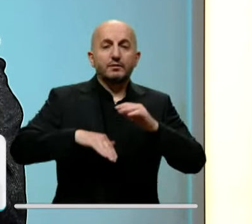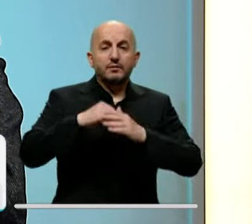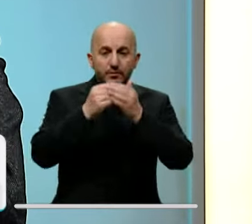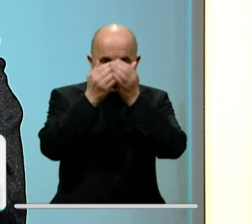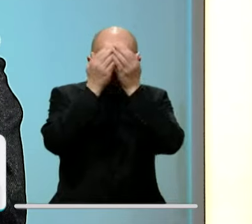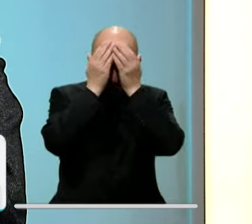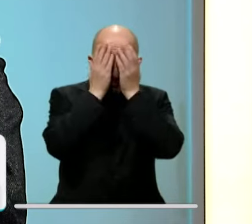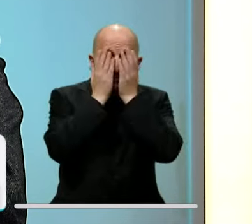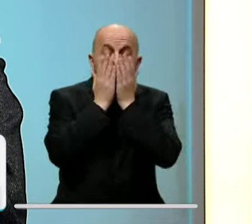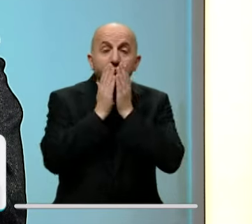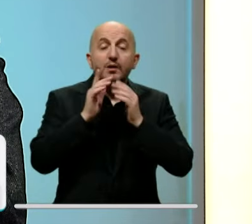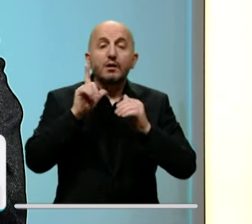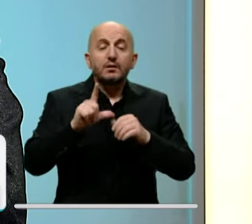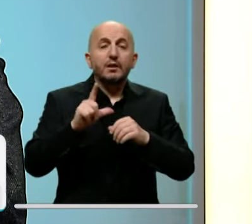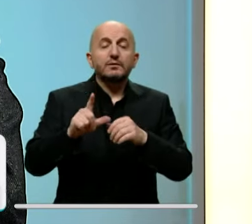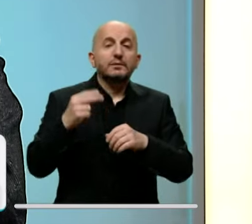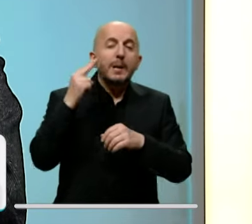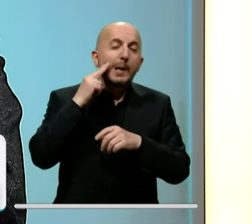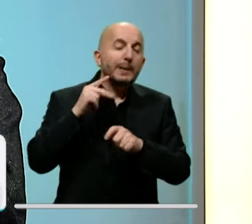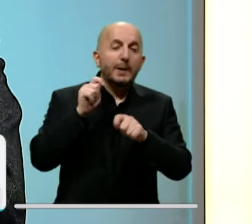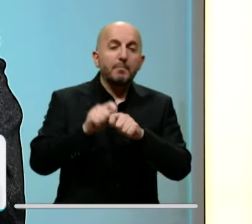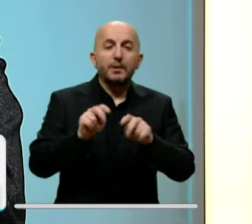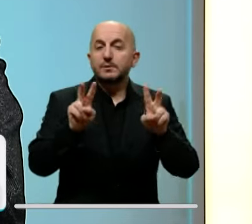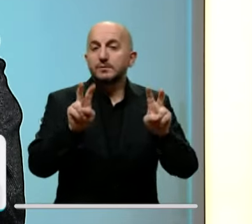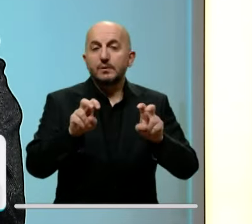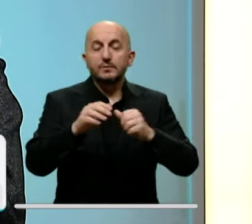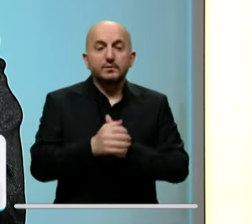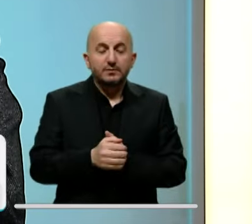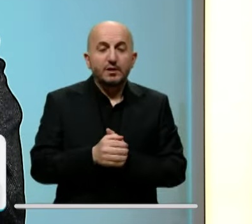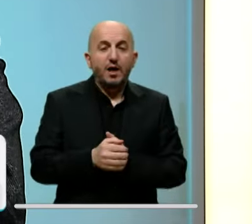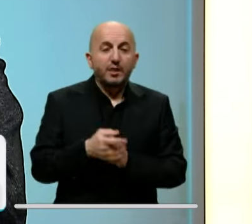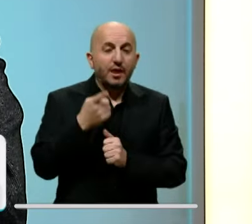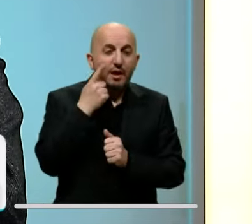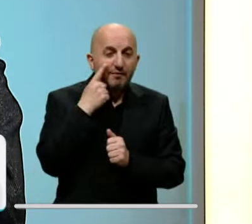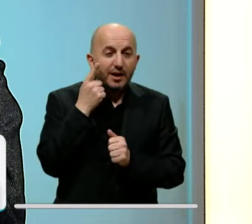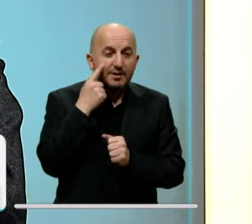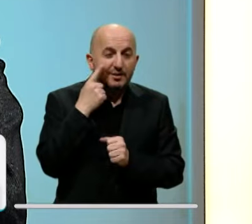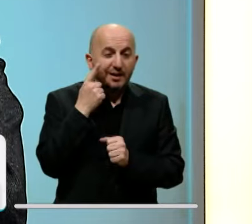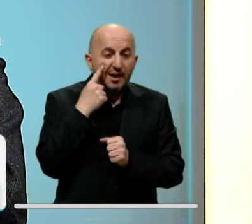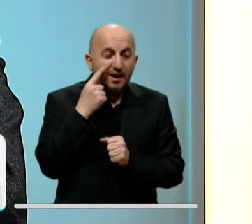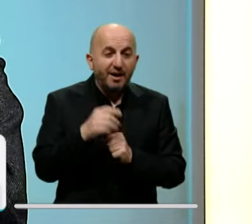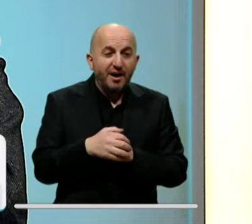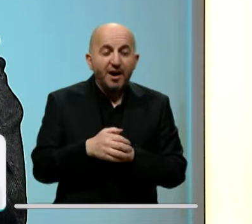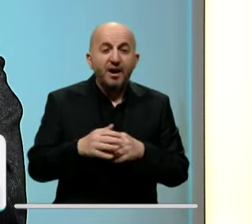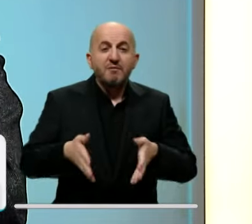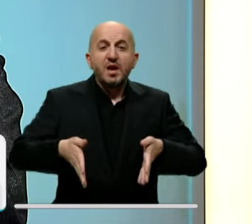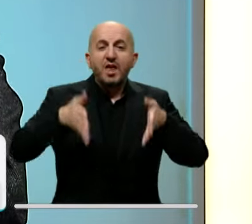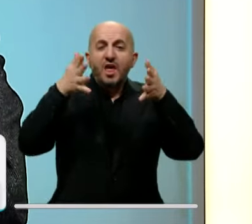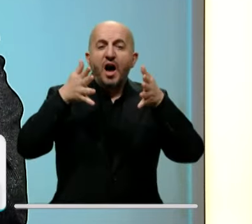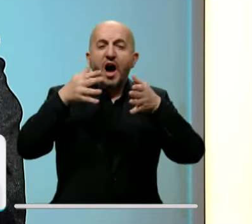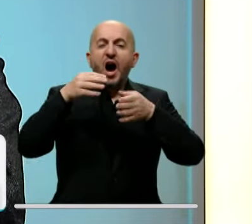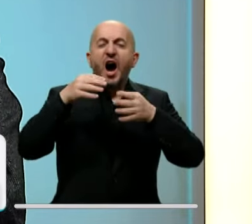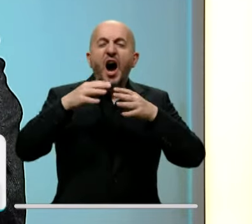Eee gerektiğinde temizliğini yapması hususunda Eee kamu Eee Efendim binalarından